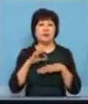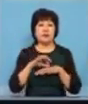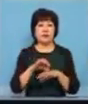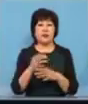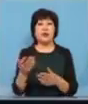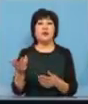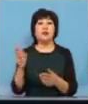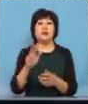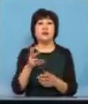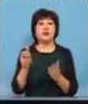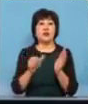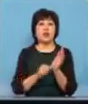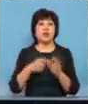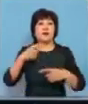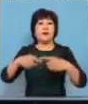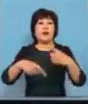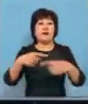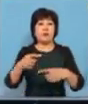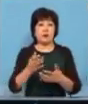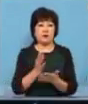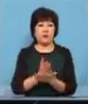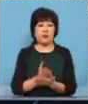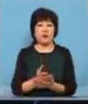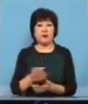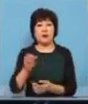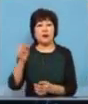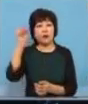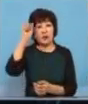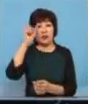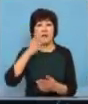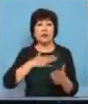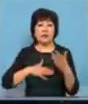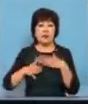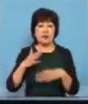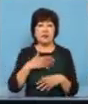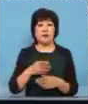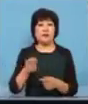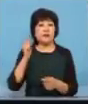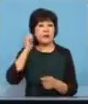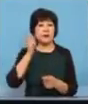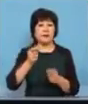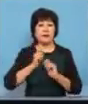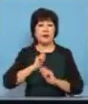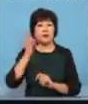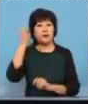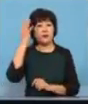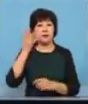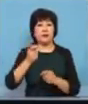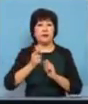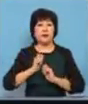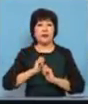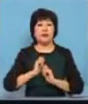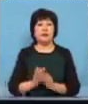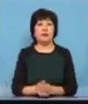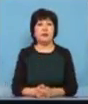алты шөбере сүйіп отыр. Осы жасқа келгенше мен Аллаға ризамын. Жас берді, ес берді.